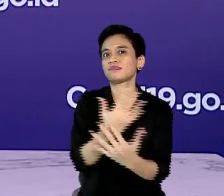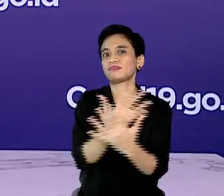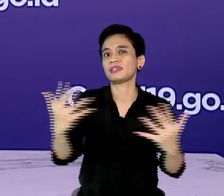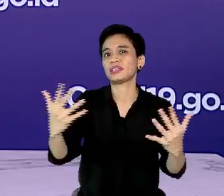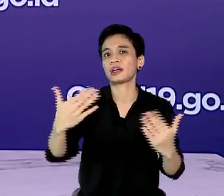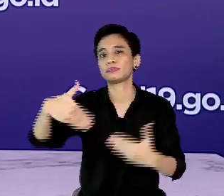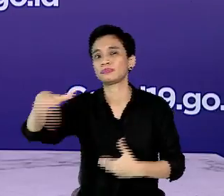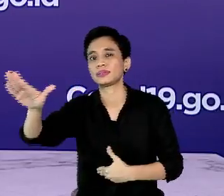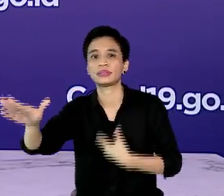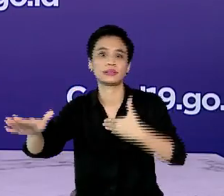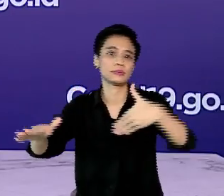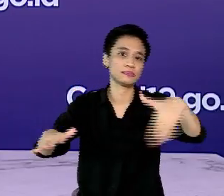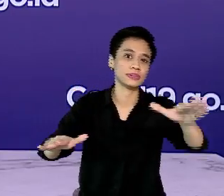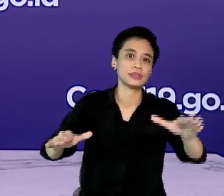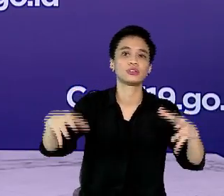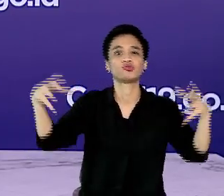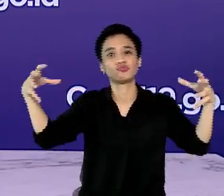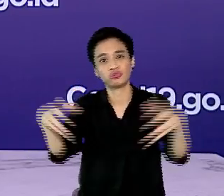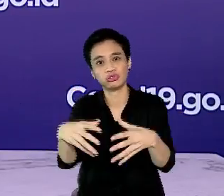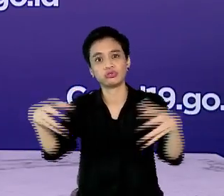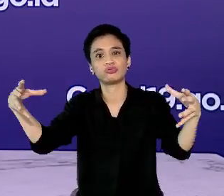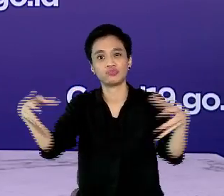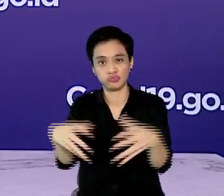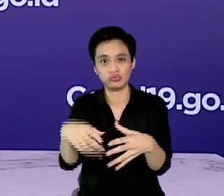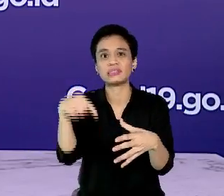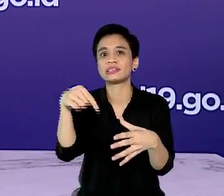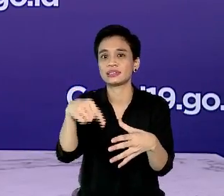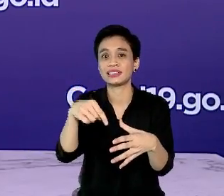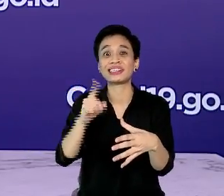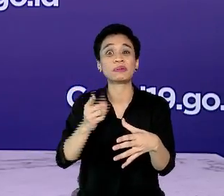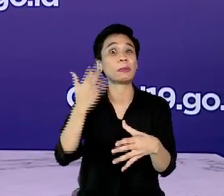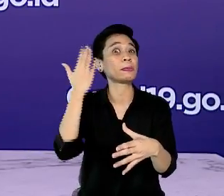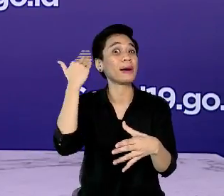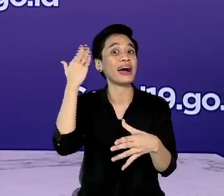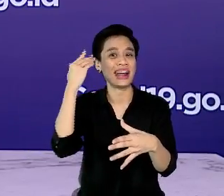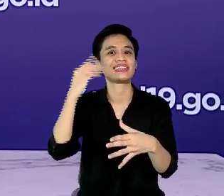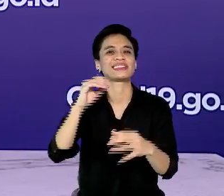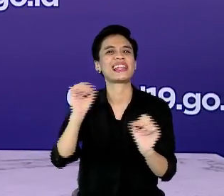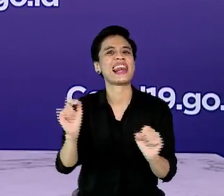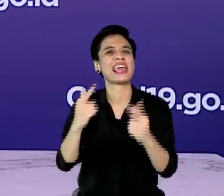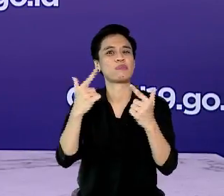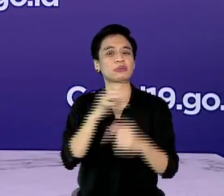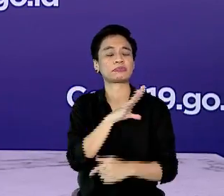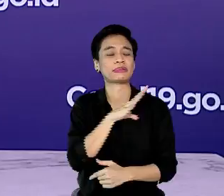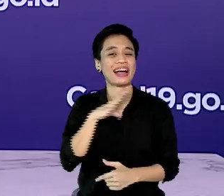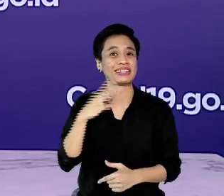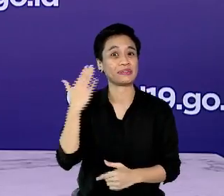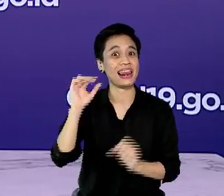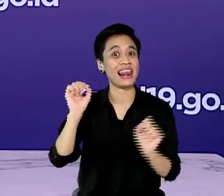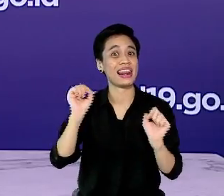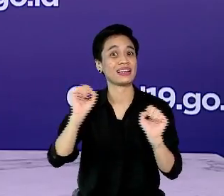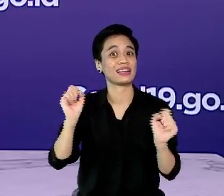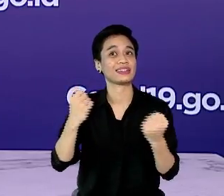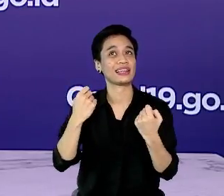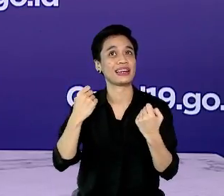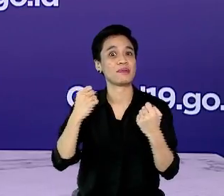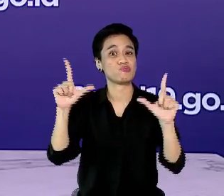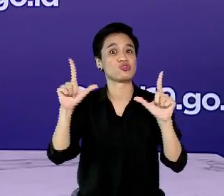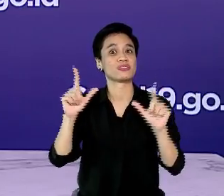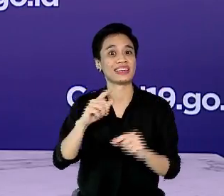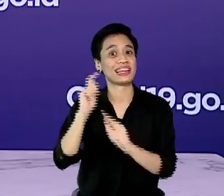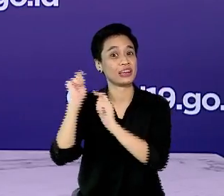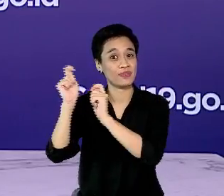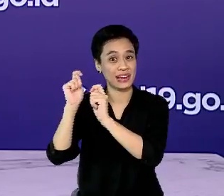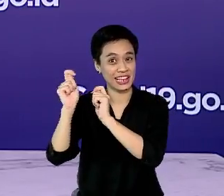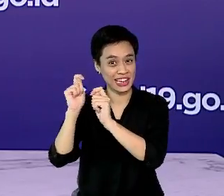penduduk dan kerumunan yang terkait dengan liburan panjang, yaitu libur Idul Fitri. Karena polanya sama